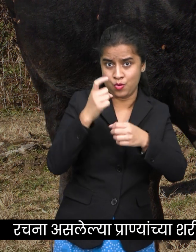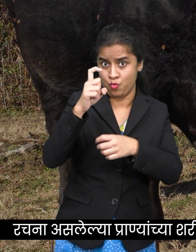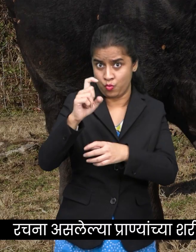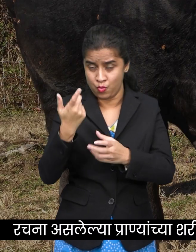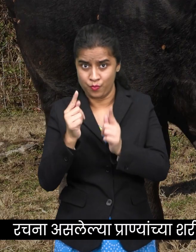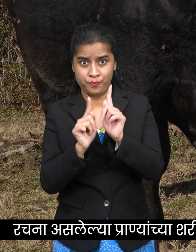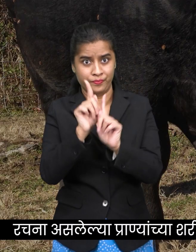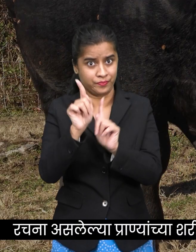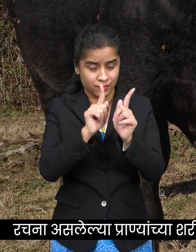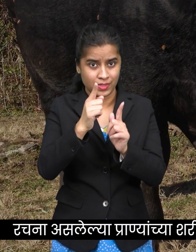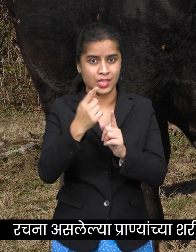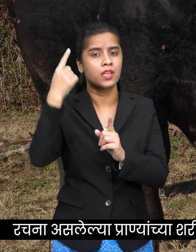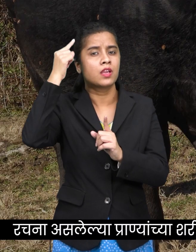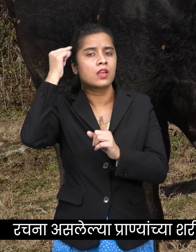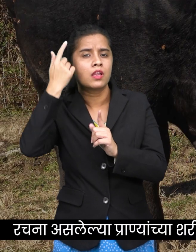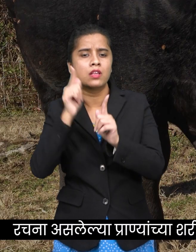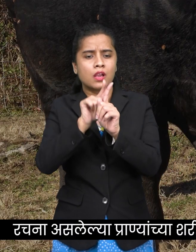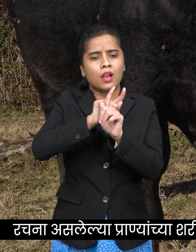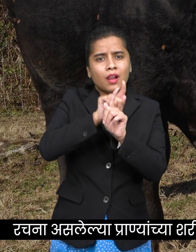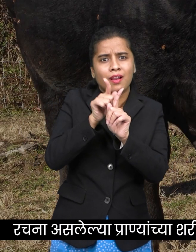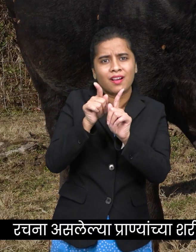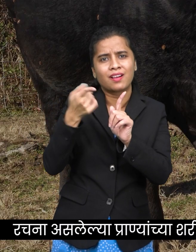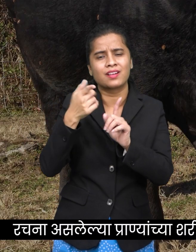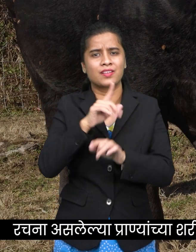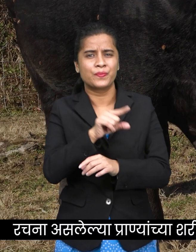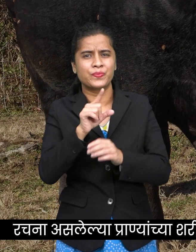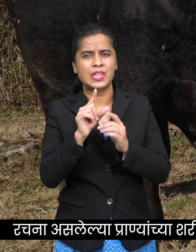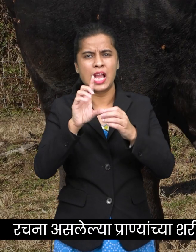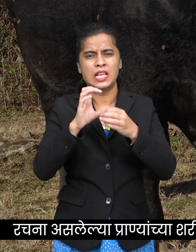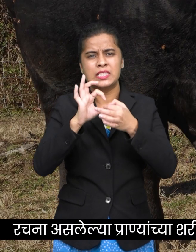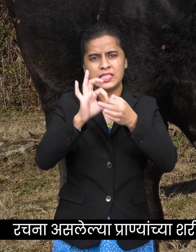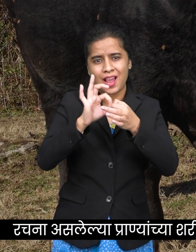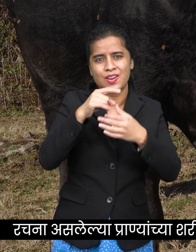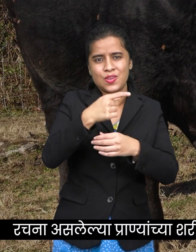रचना असलेल्या प्राण्यांच्या शरीरात किंवा माणसांच्या कपड्यांमध्ये अडकतात